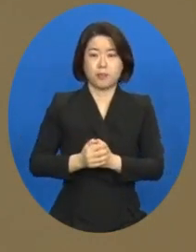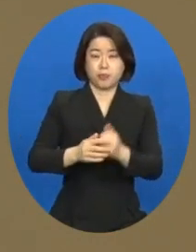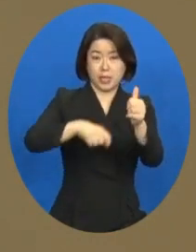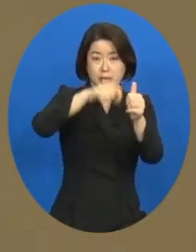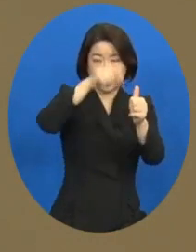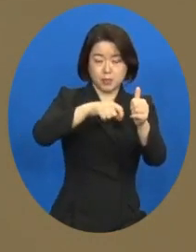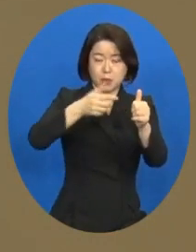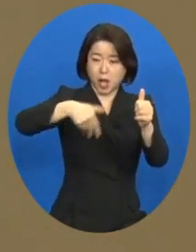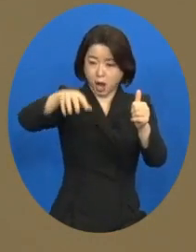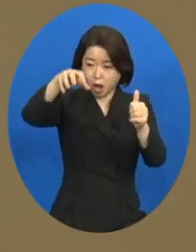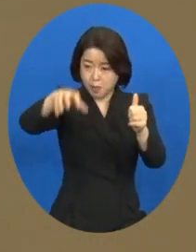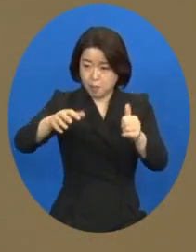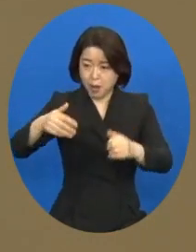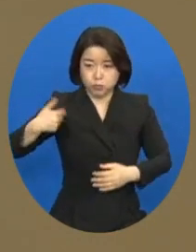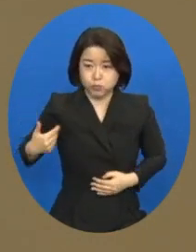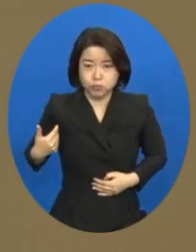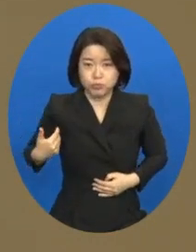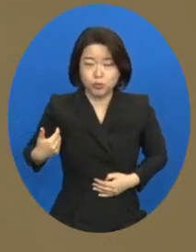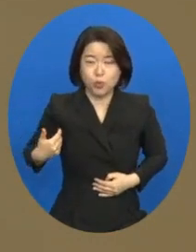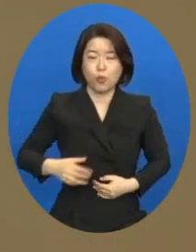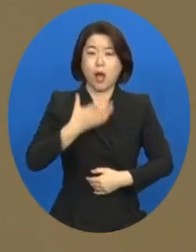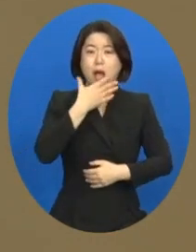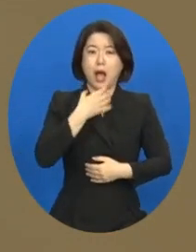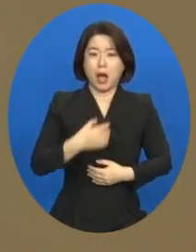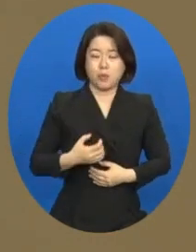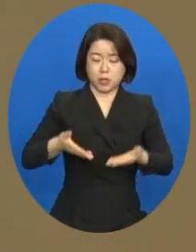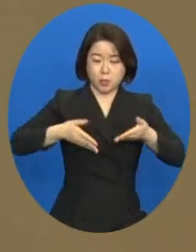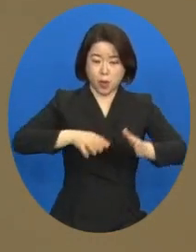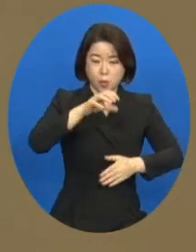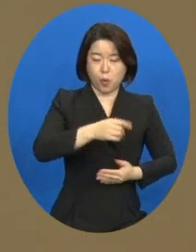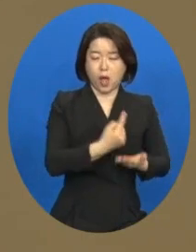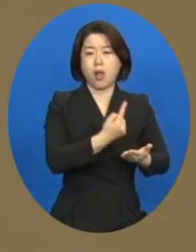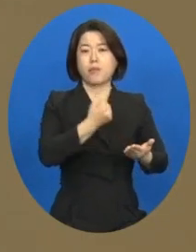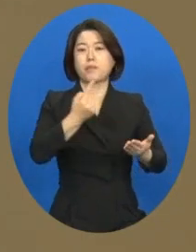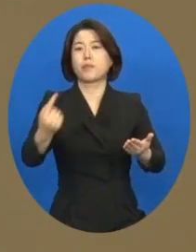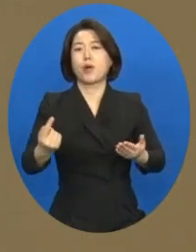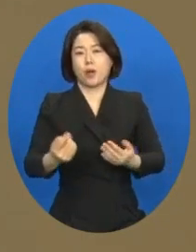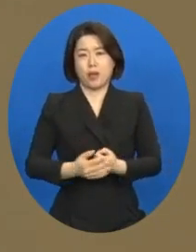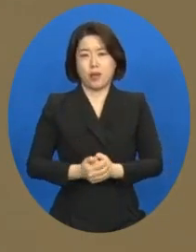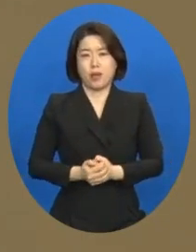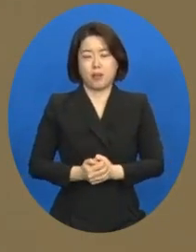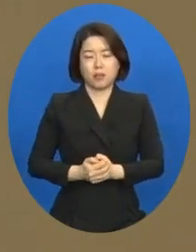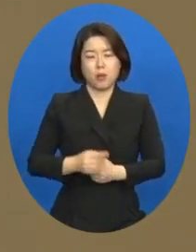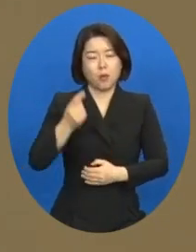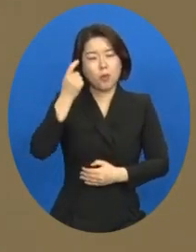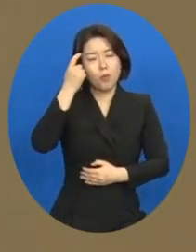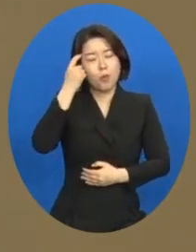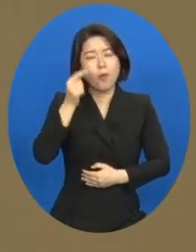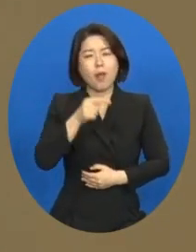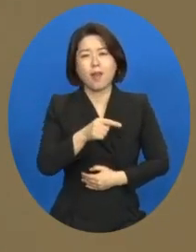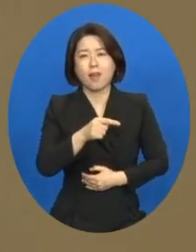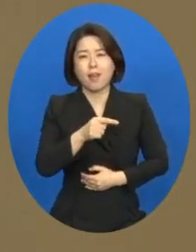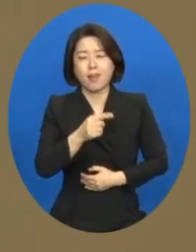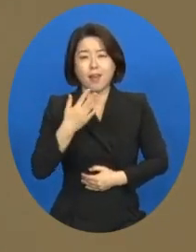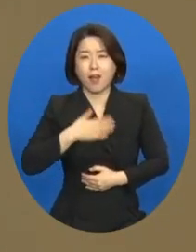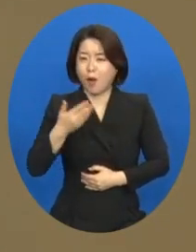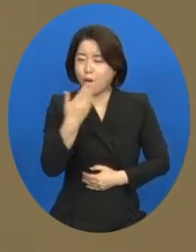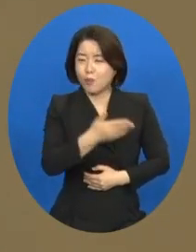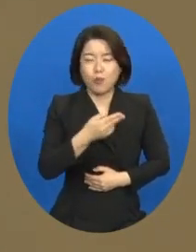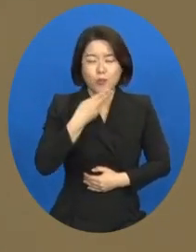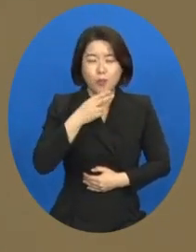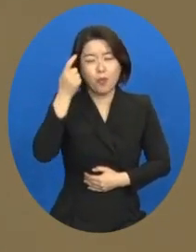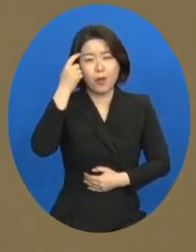히브리서에서는 갈 바를 알지 못하고 아브라함은 고향을 떠난 거예요. 왜 그렇게 하셨을까요?